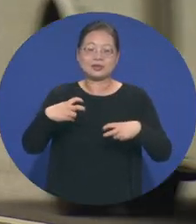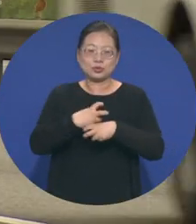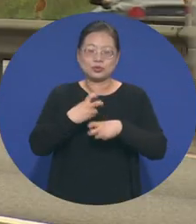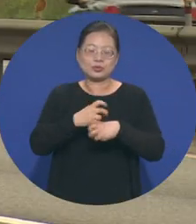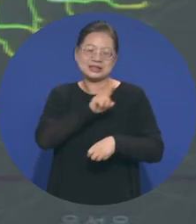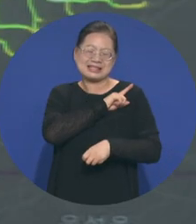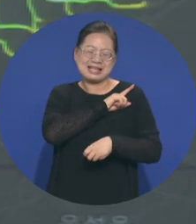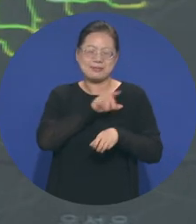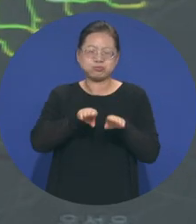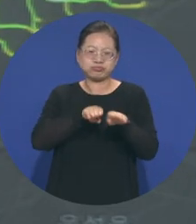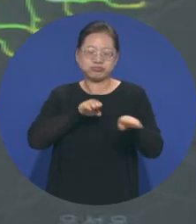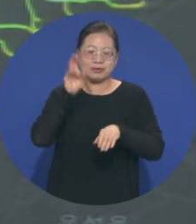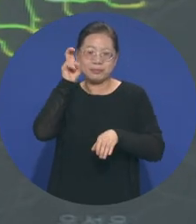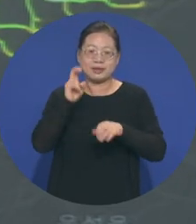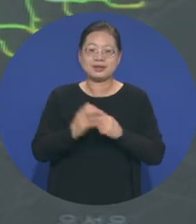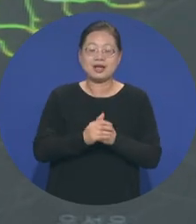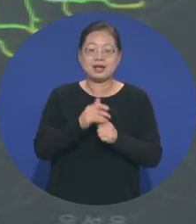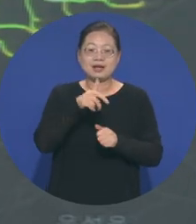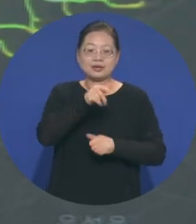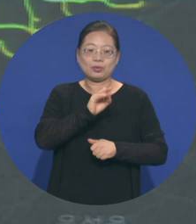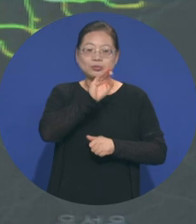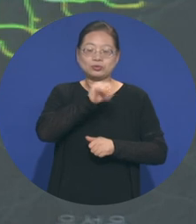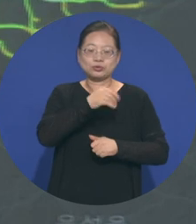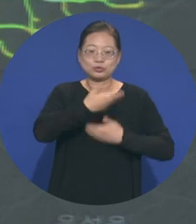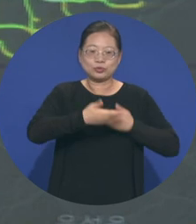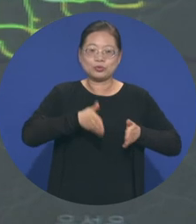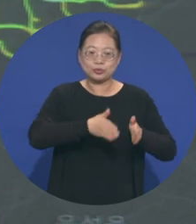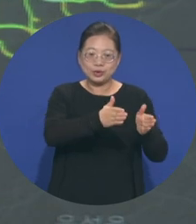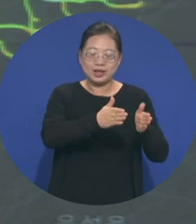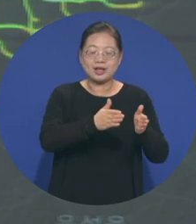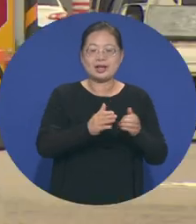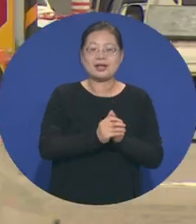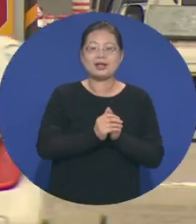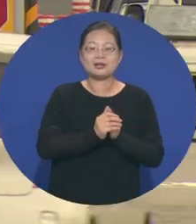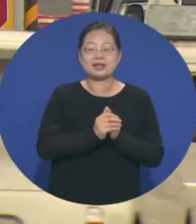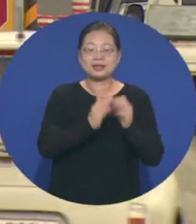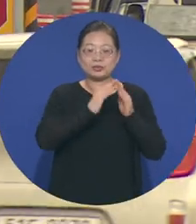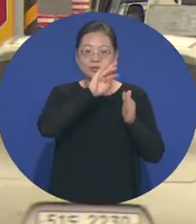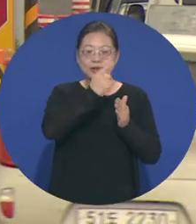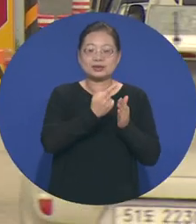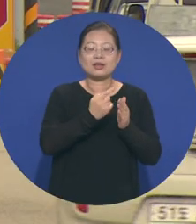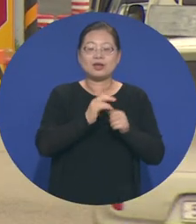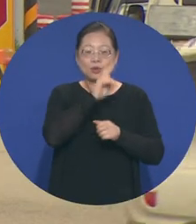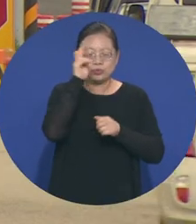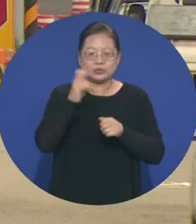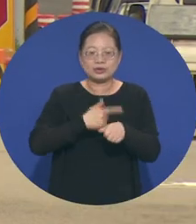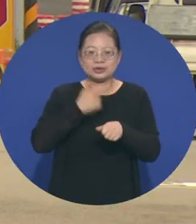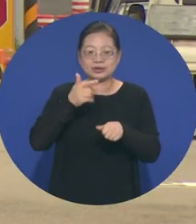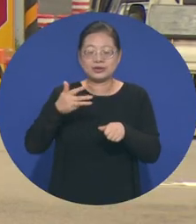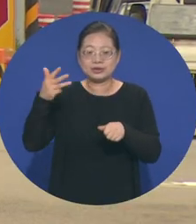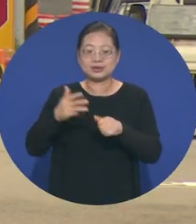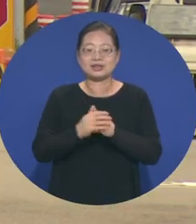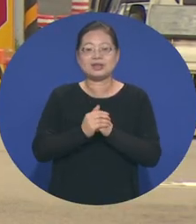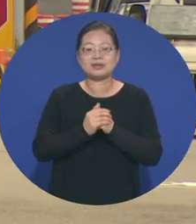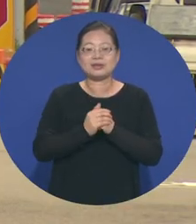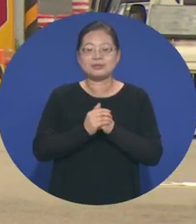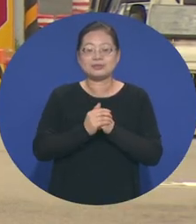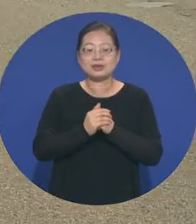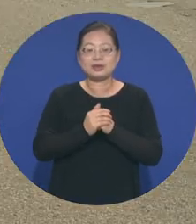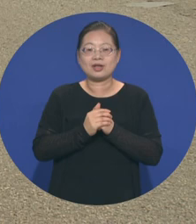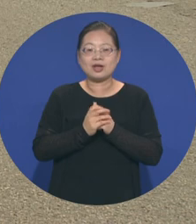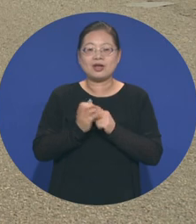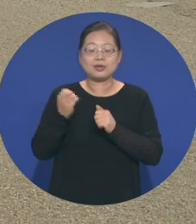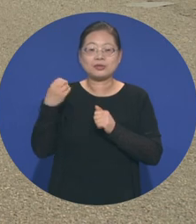것으로 추정됩니다이 기간 경부고속도로의 경우 귀성 방면은 오후 6시에 8시 귀경 방면은 오후